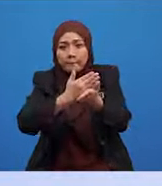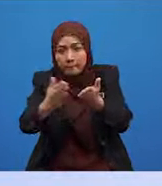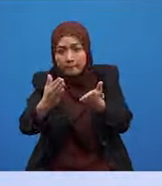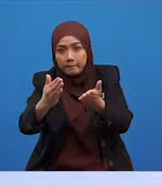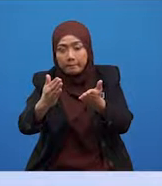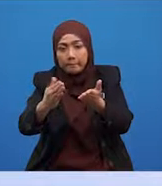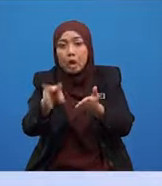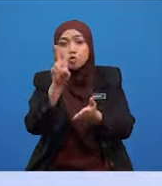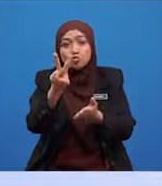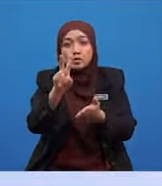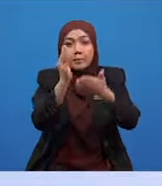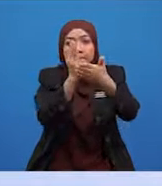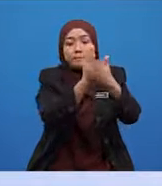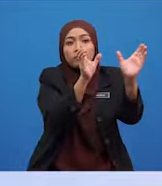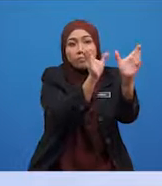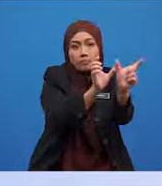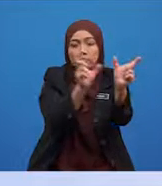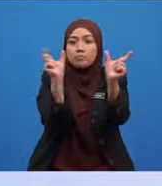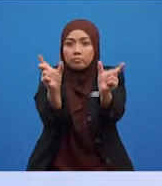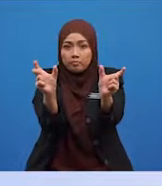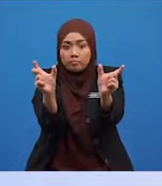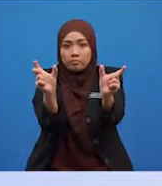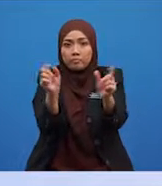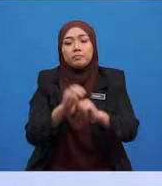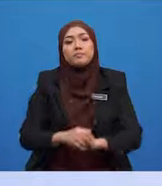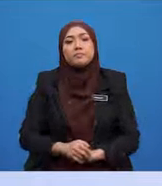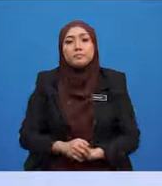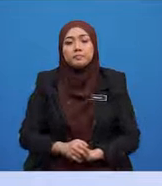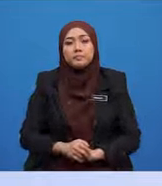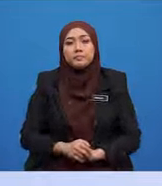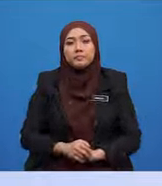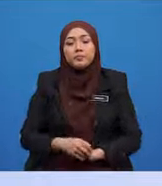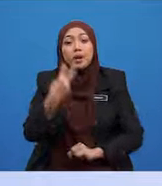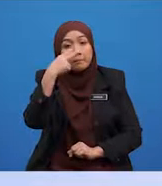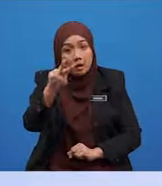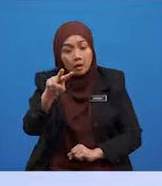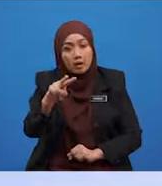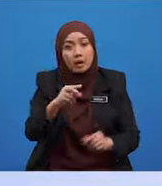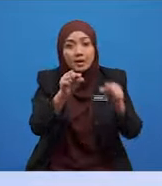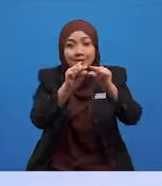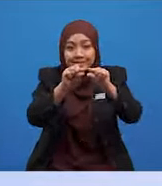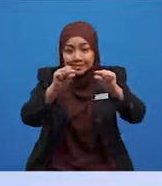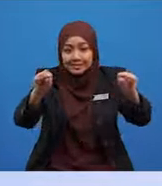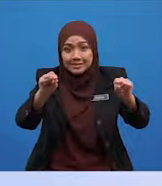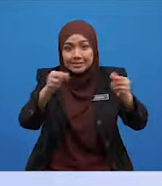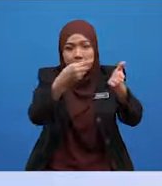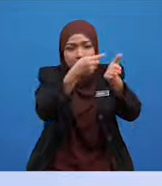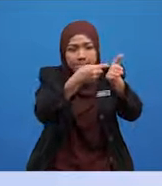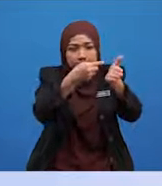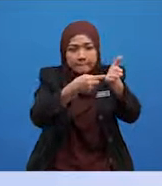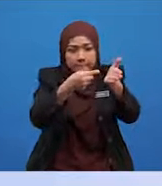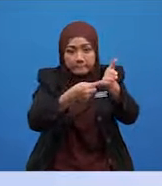sama besar. Dalam rajah yang dipaparkan, garis putus-putus yang